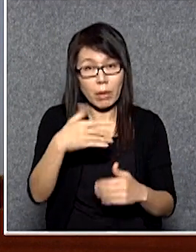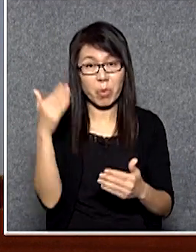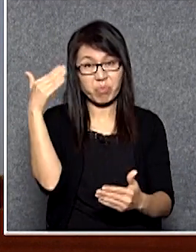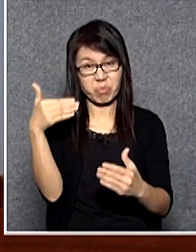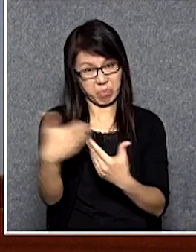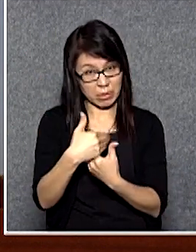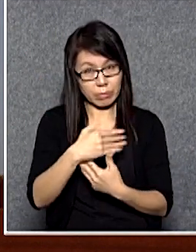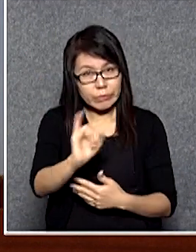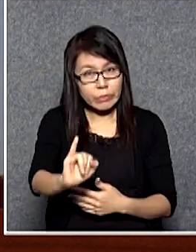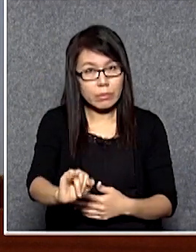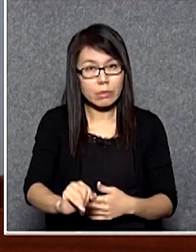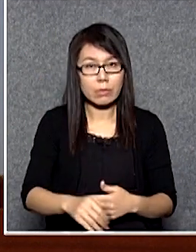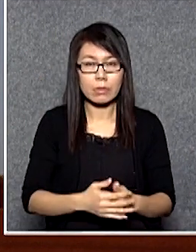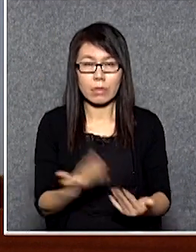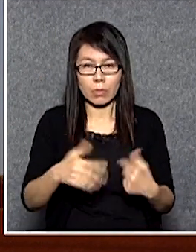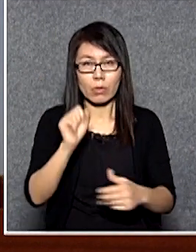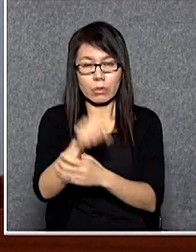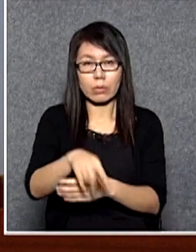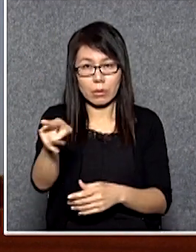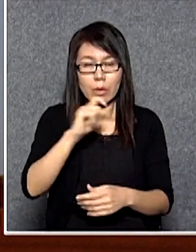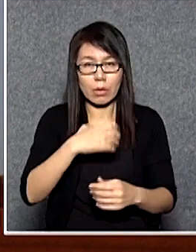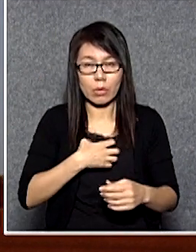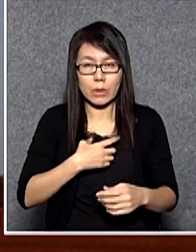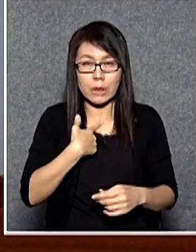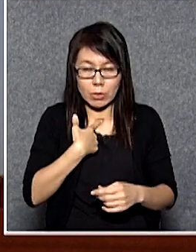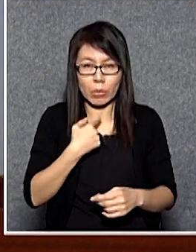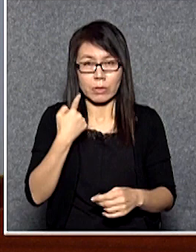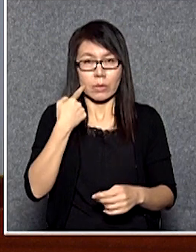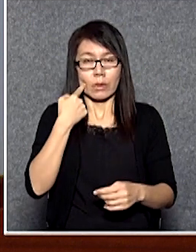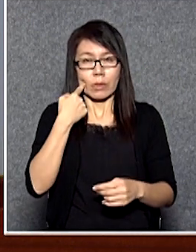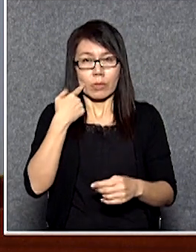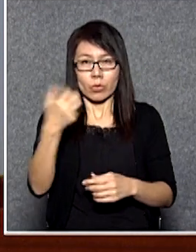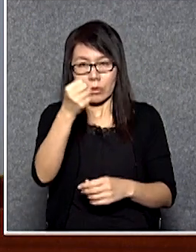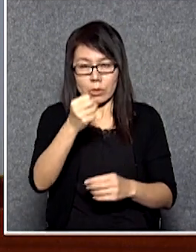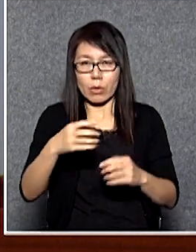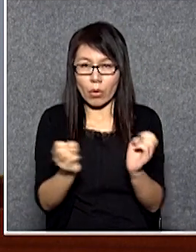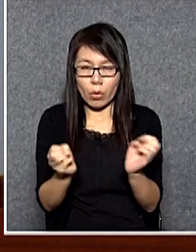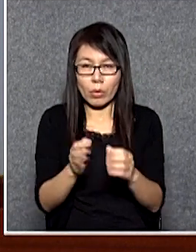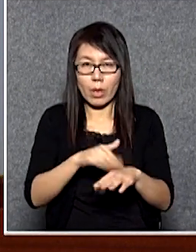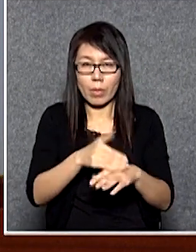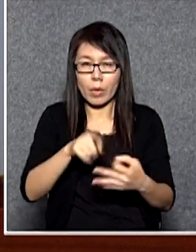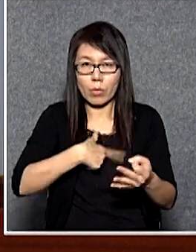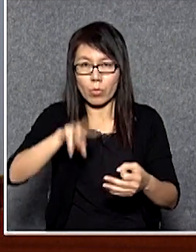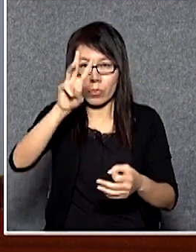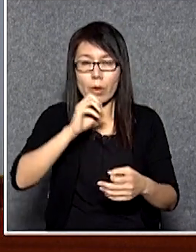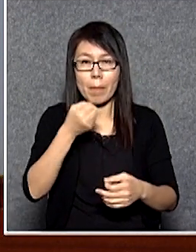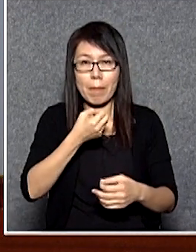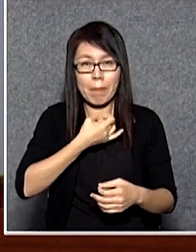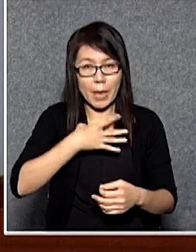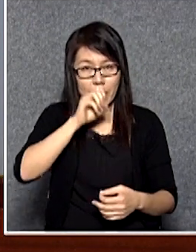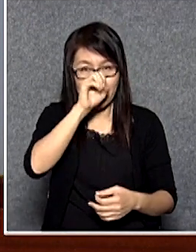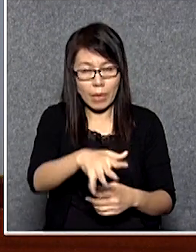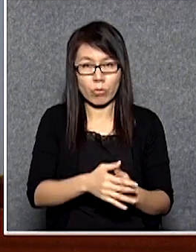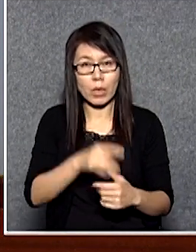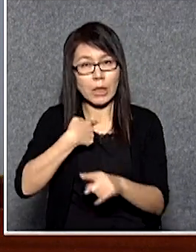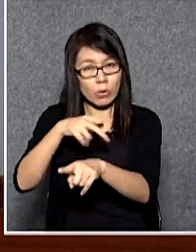柄。我同意你認為應該係要好莊嚴去主持會議。頭先胡志偉議員未問完問題，你就已經叫